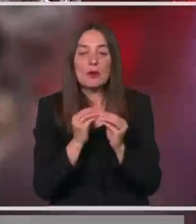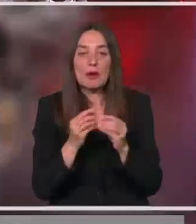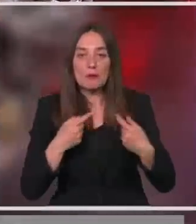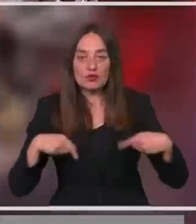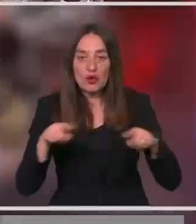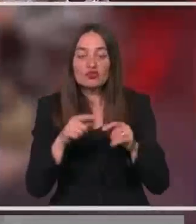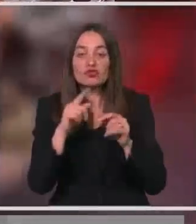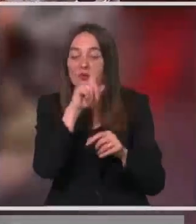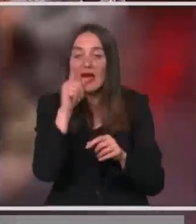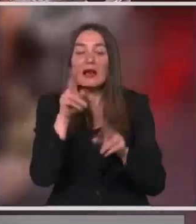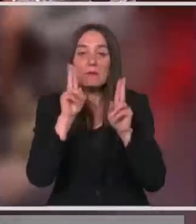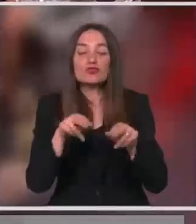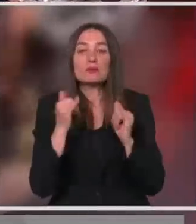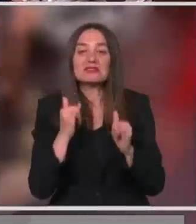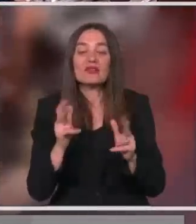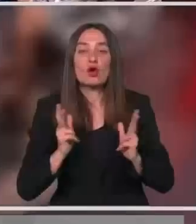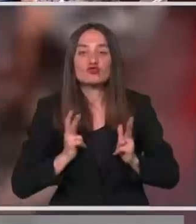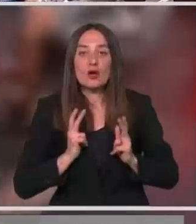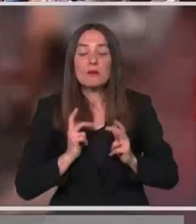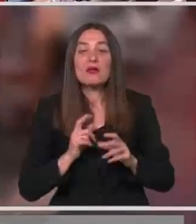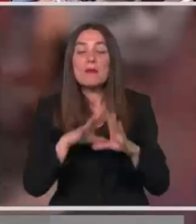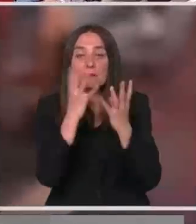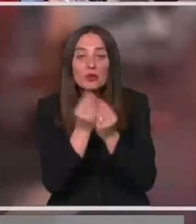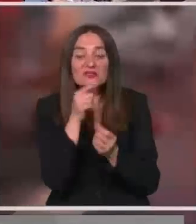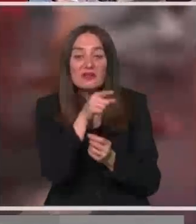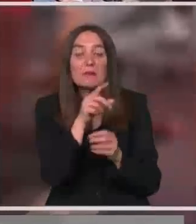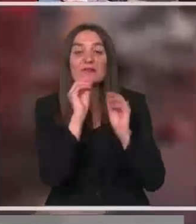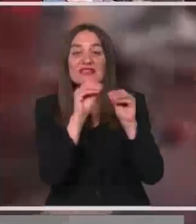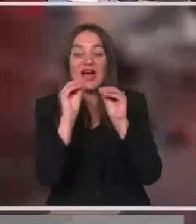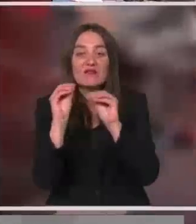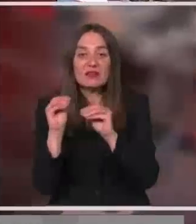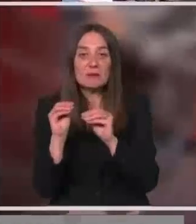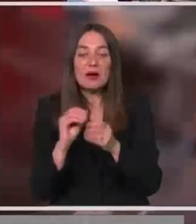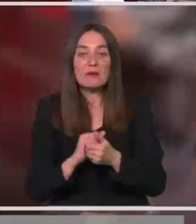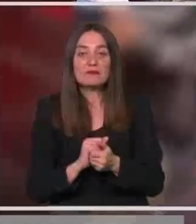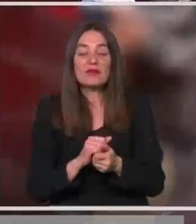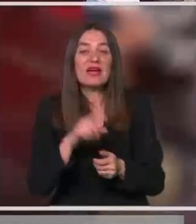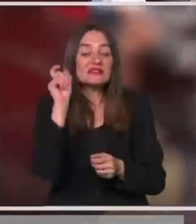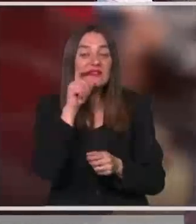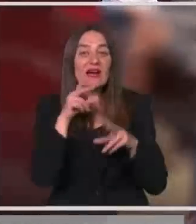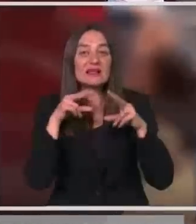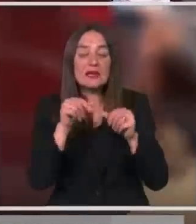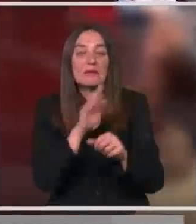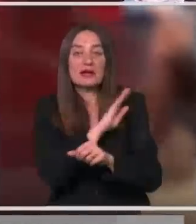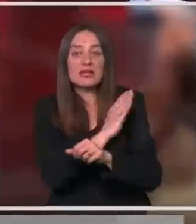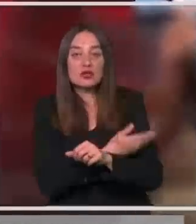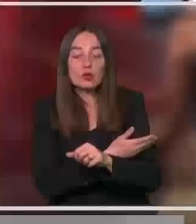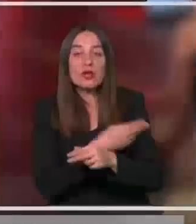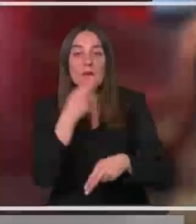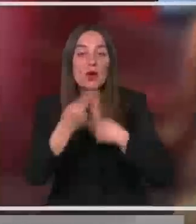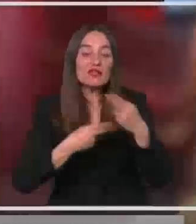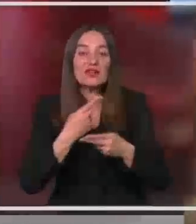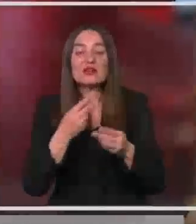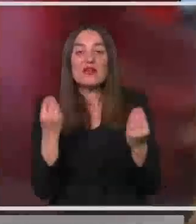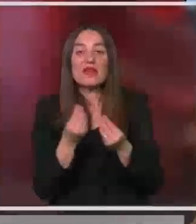Da li možemo sada da očekujemo da će pod svim tim savetima svaka zemlja se truditi da proizvodi